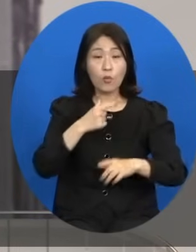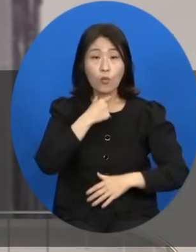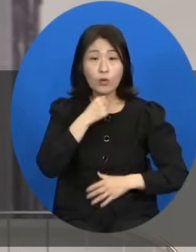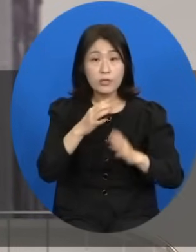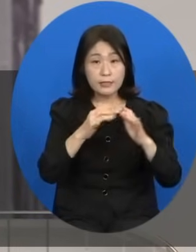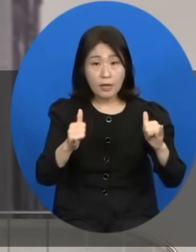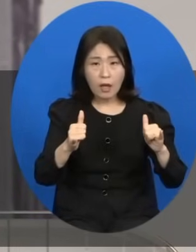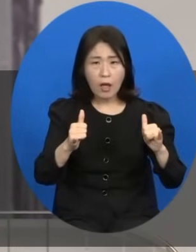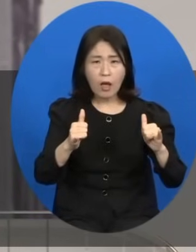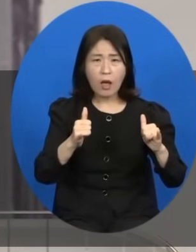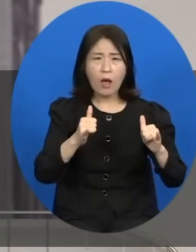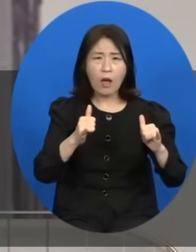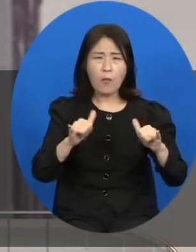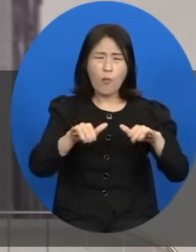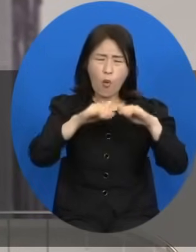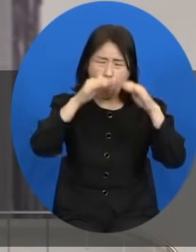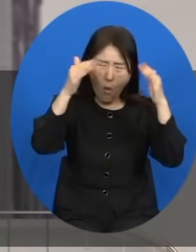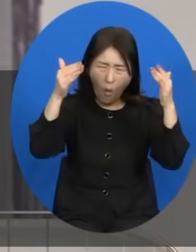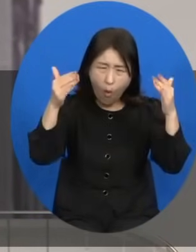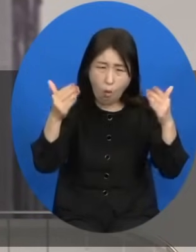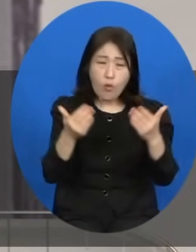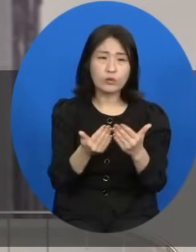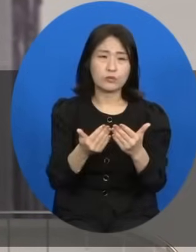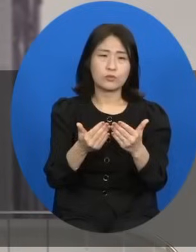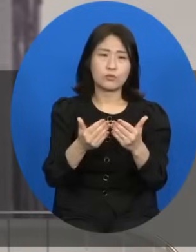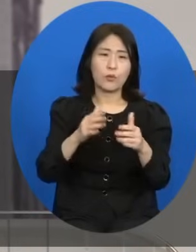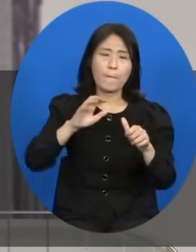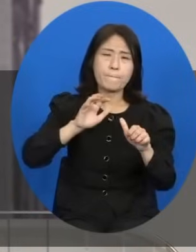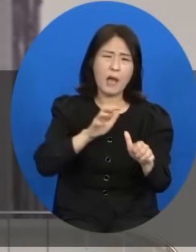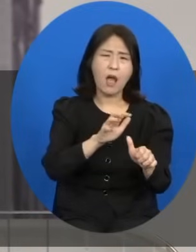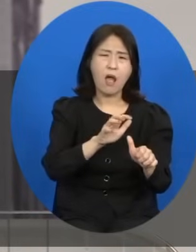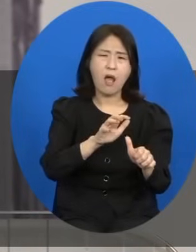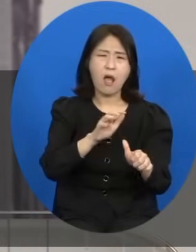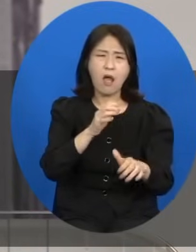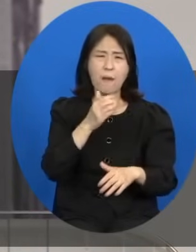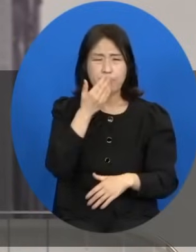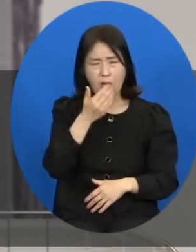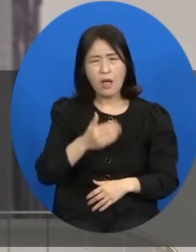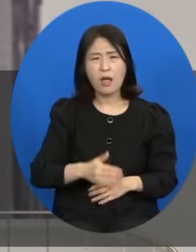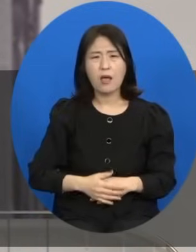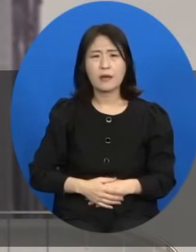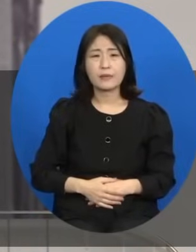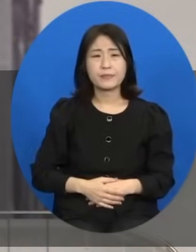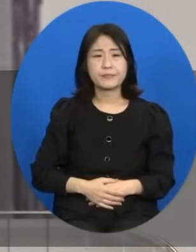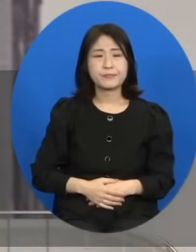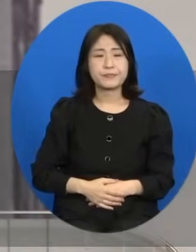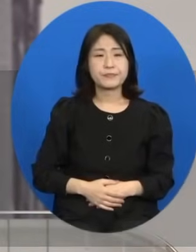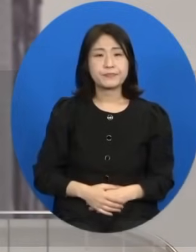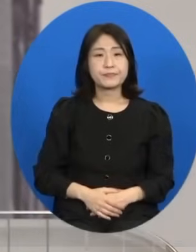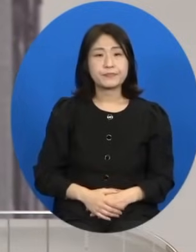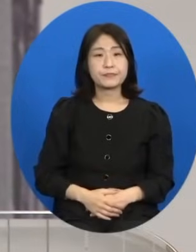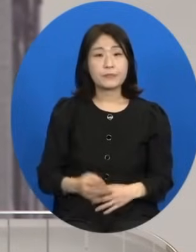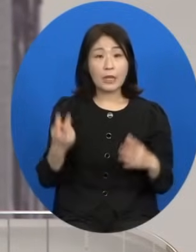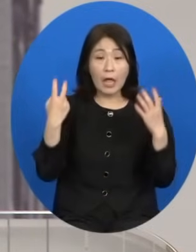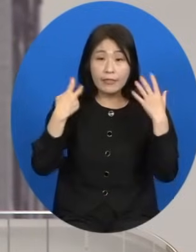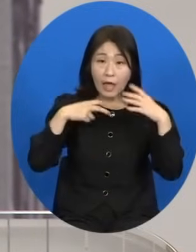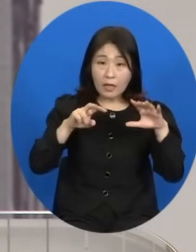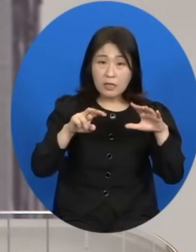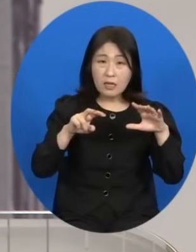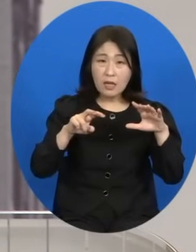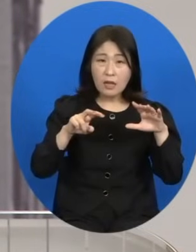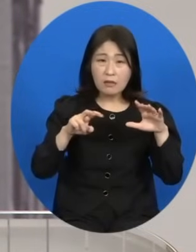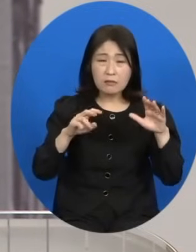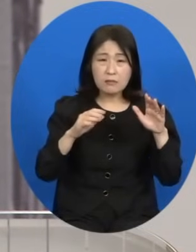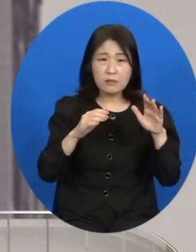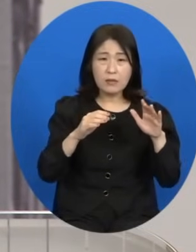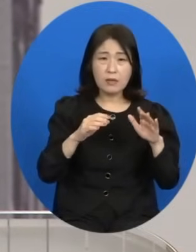모두의 모두가 박해를 받는다는 것입니다 그러니까 우리가 다 살펴봤지만 다니엘만 어려움이 있었던게 아니고 그 새